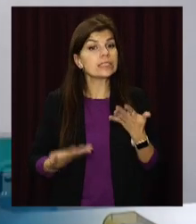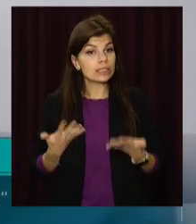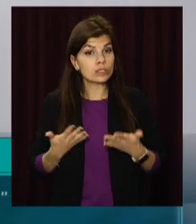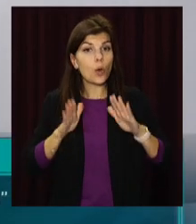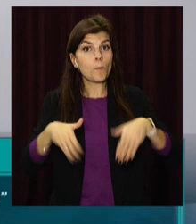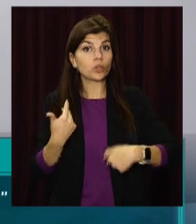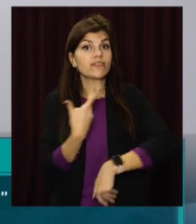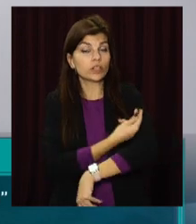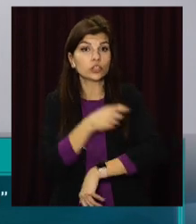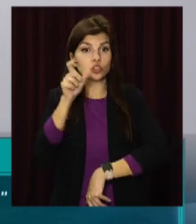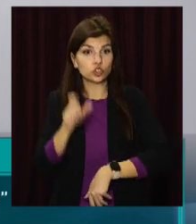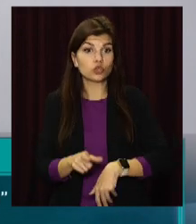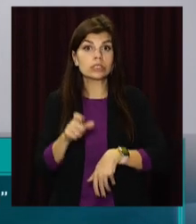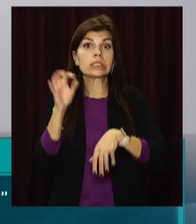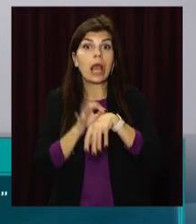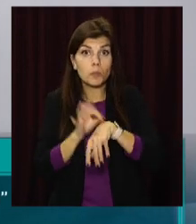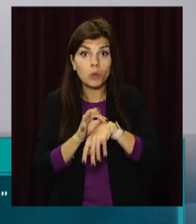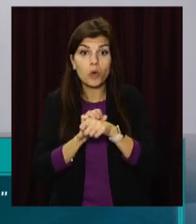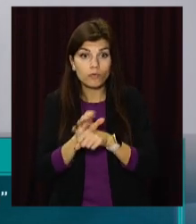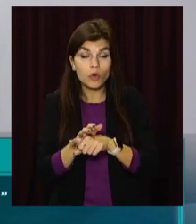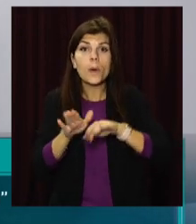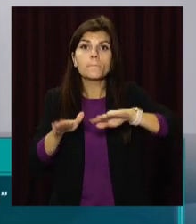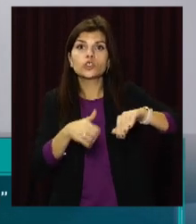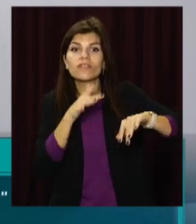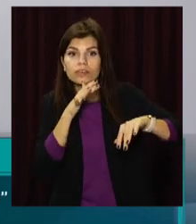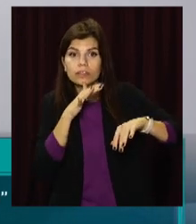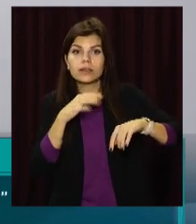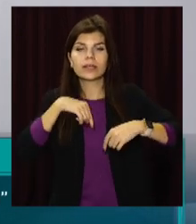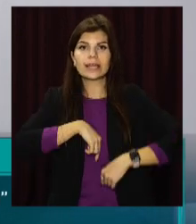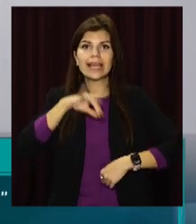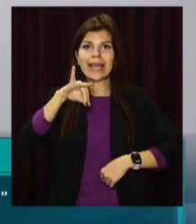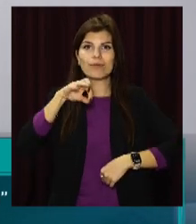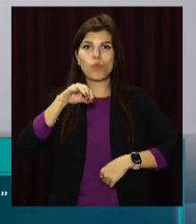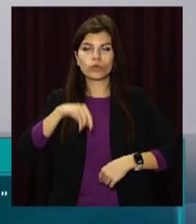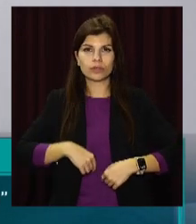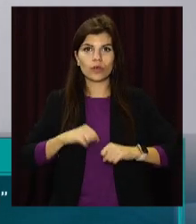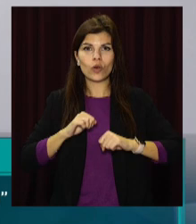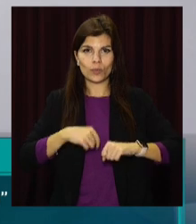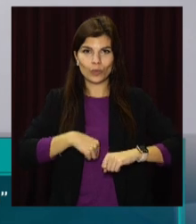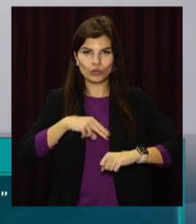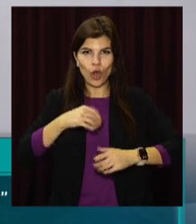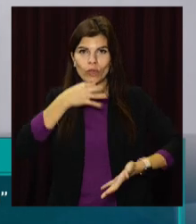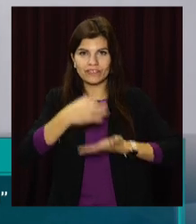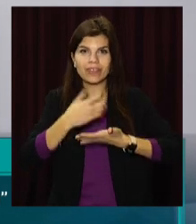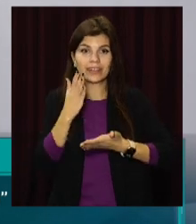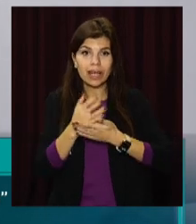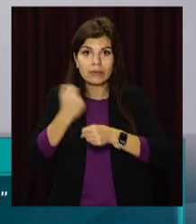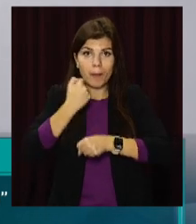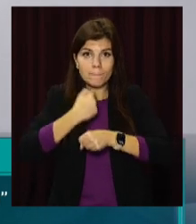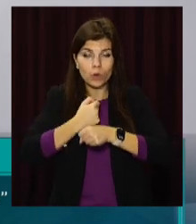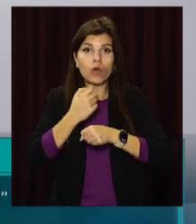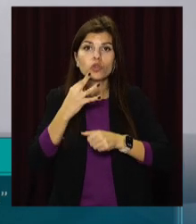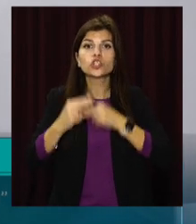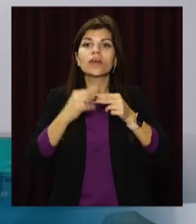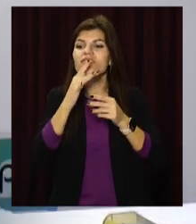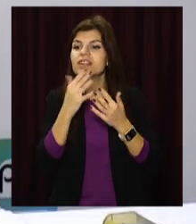після вакцинації чоловік заболів, то есть пройшло время, иммунный эффект, значит, ответ был организма, но он через определенное